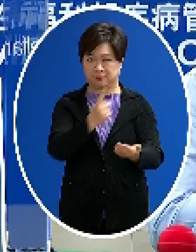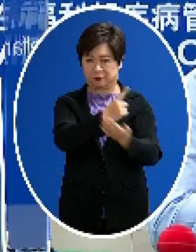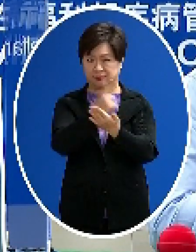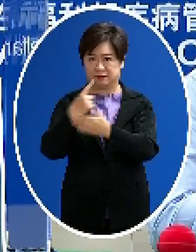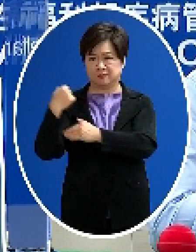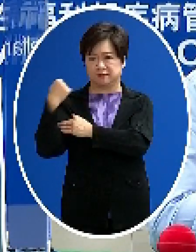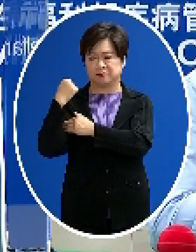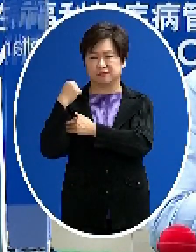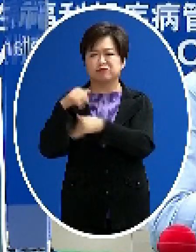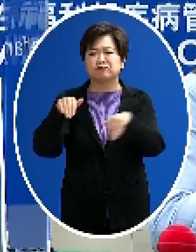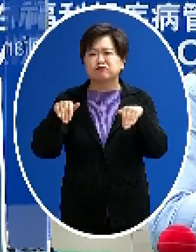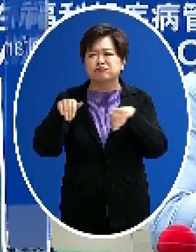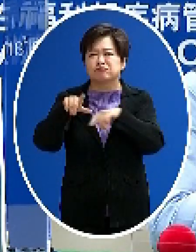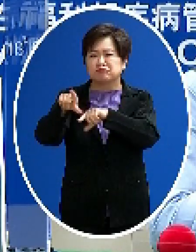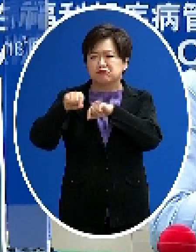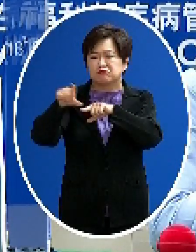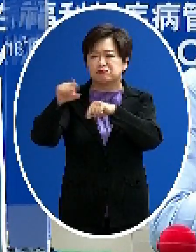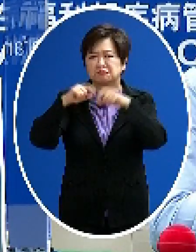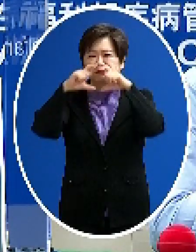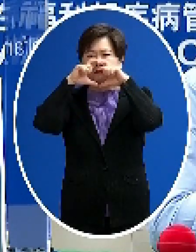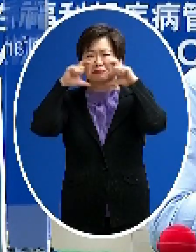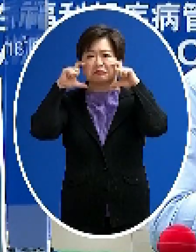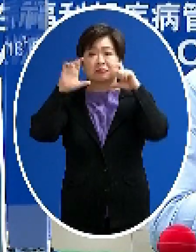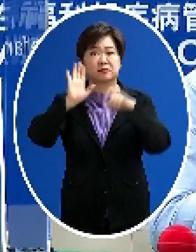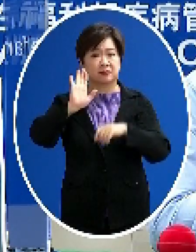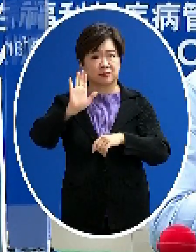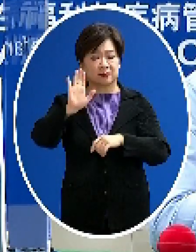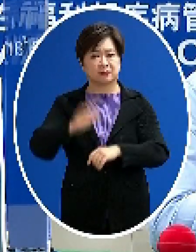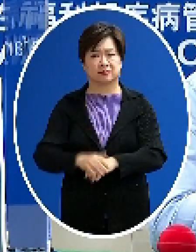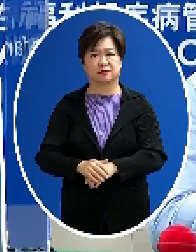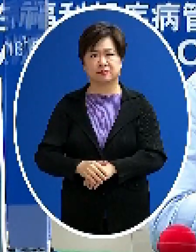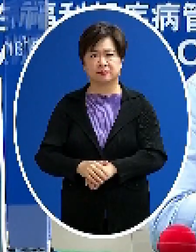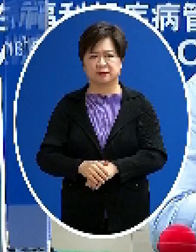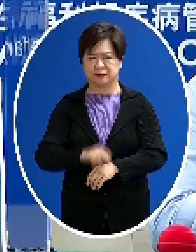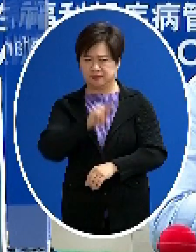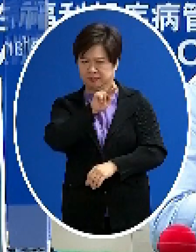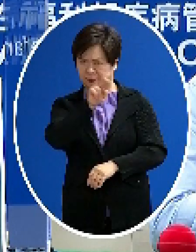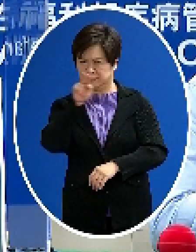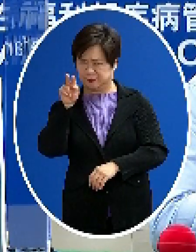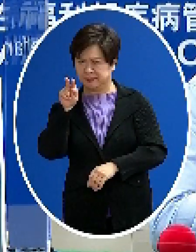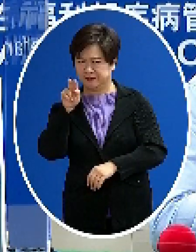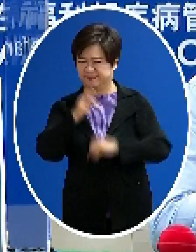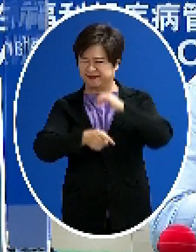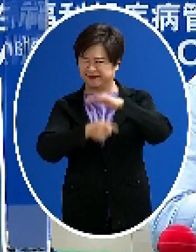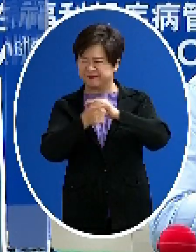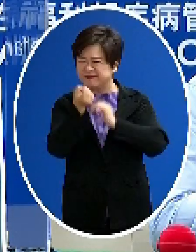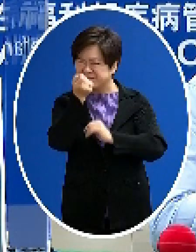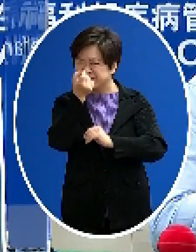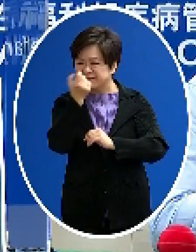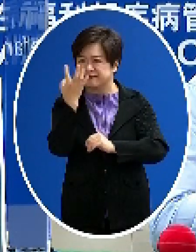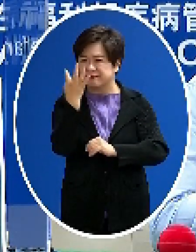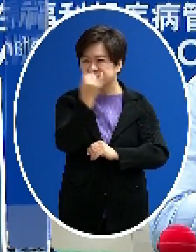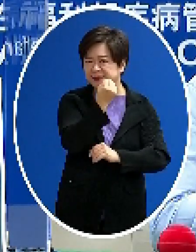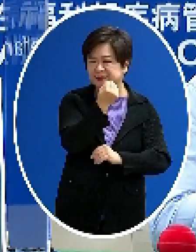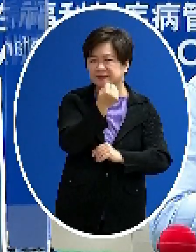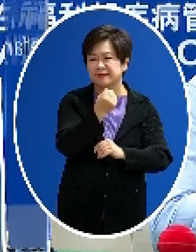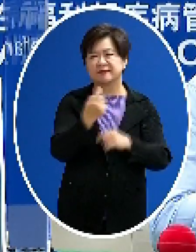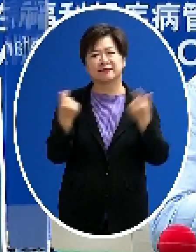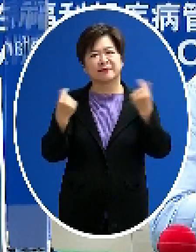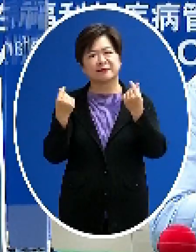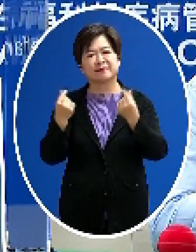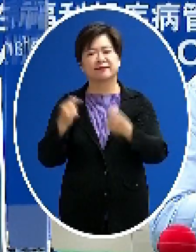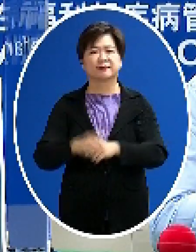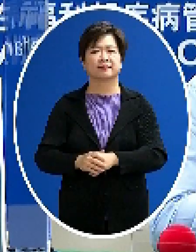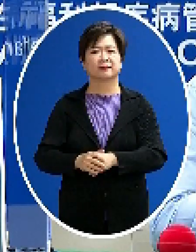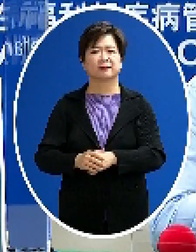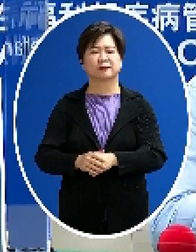遵循这些情况。好，那我们现在就是说，也可以有一些例外的情况，哈，比较好，就是在一些常